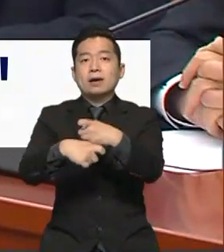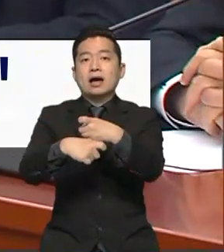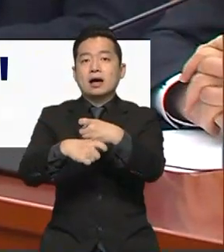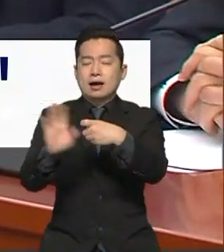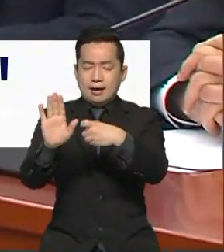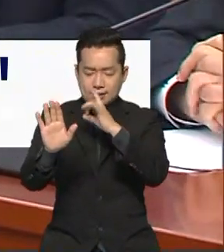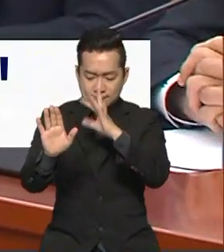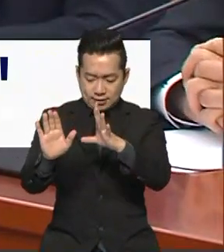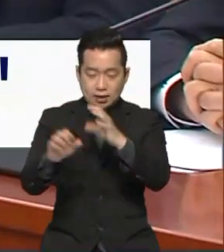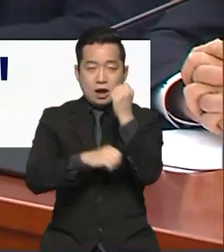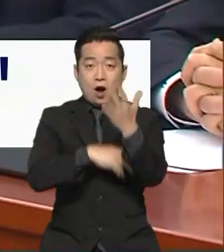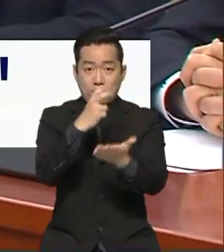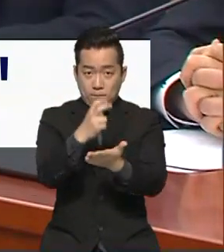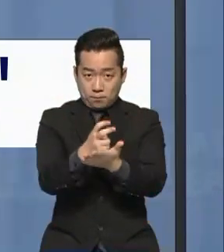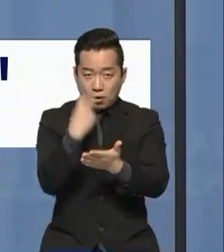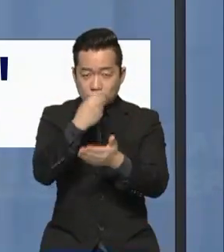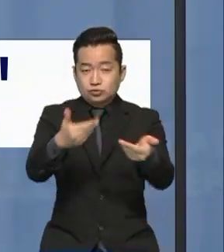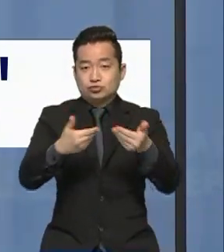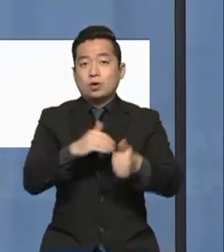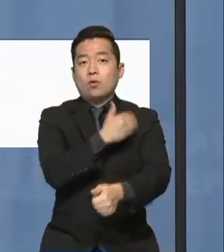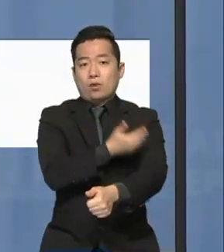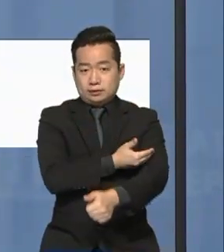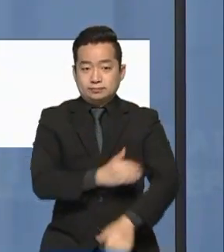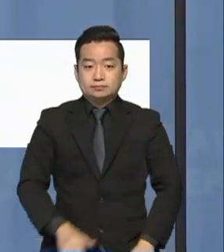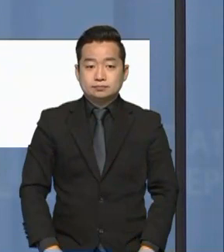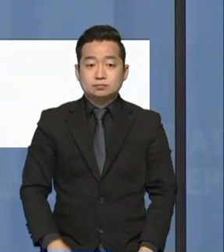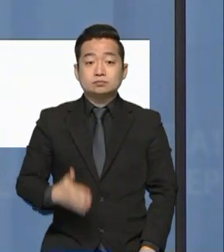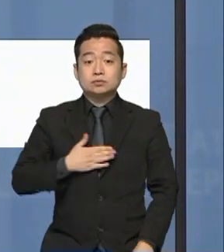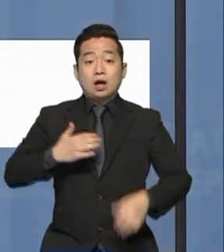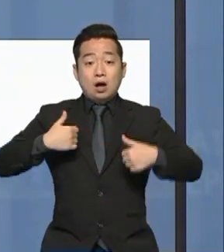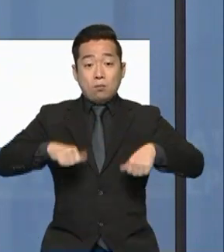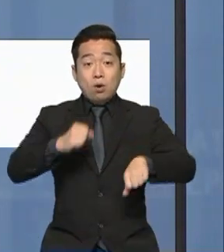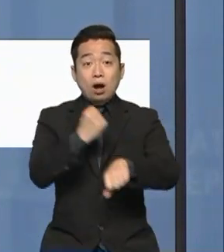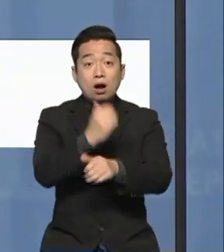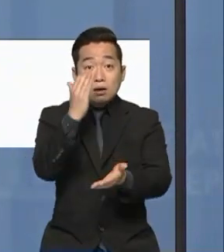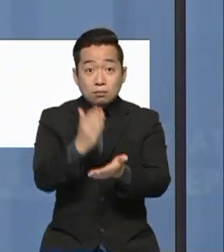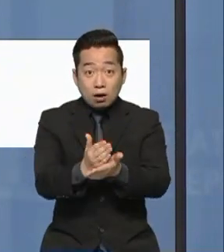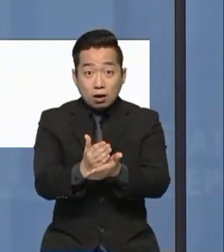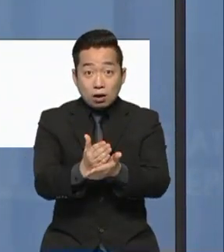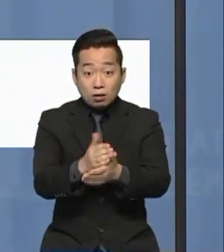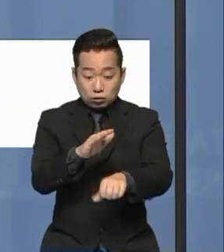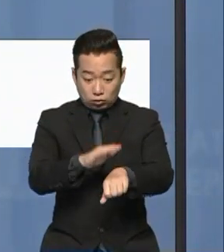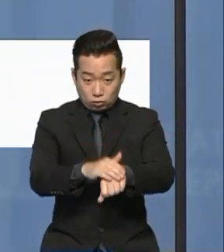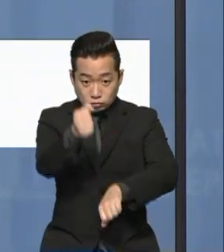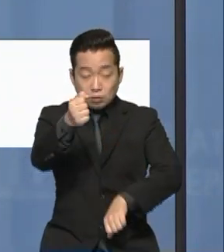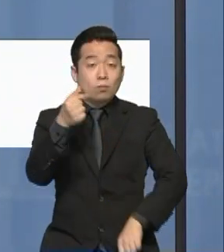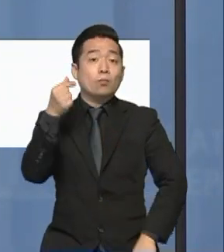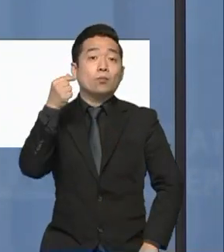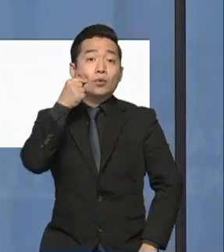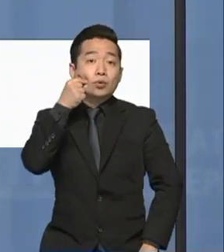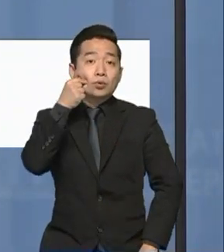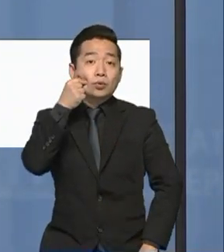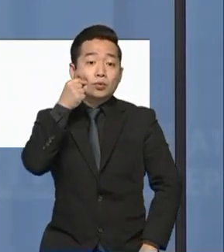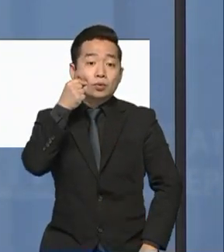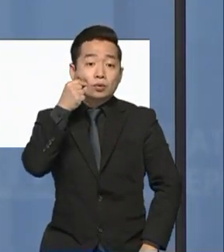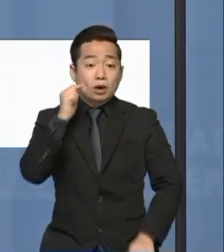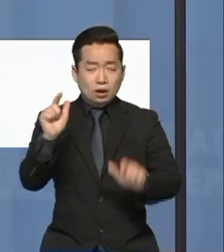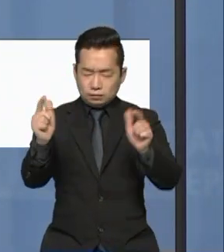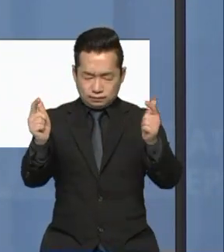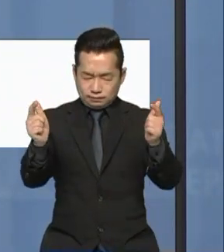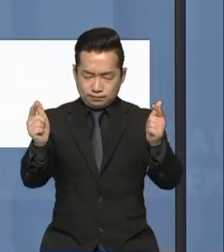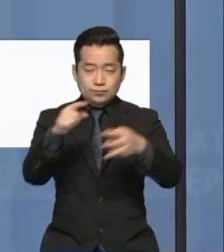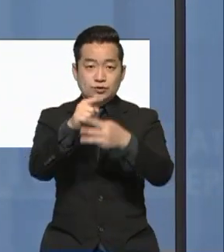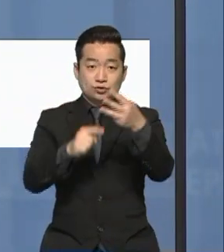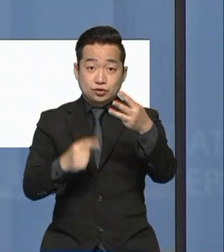헌법이 부여한 권리라고 맞섰습니다 당사자가 포기하고 말고를 결정할 수 없습니다 아니